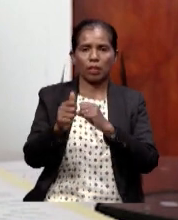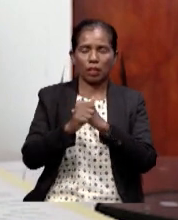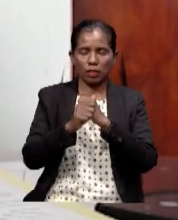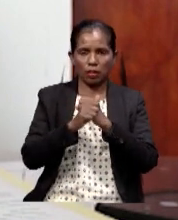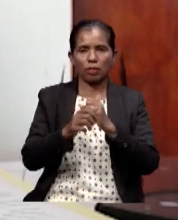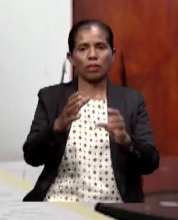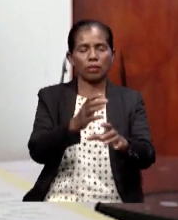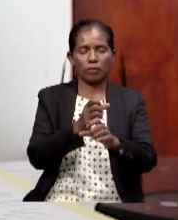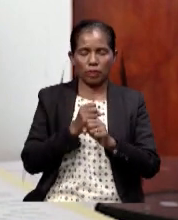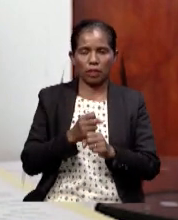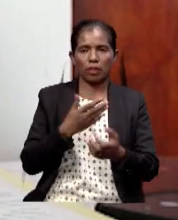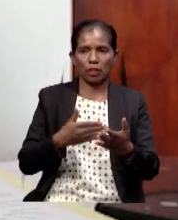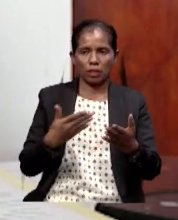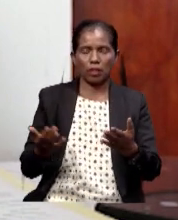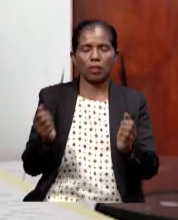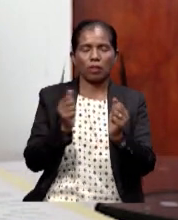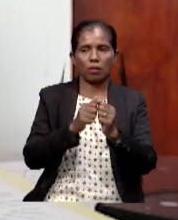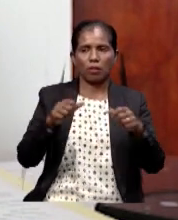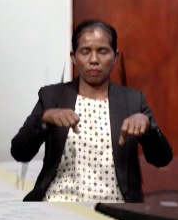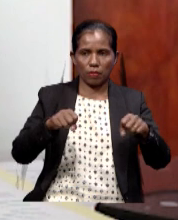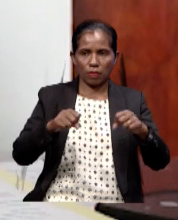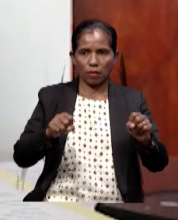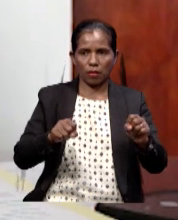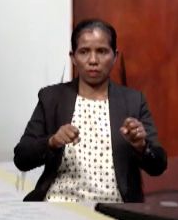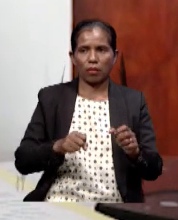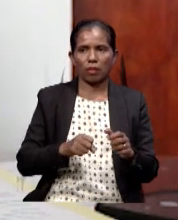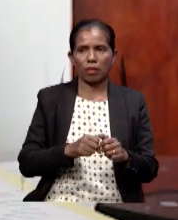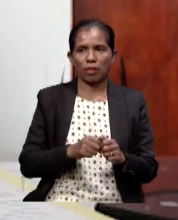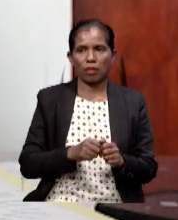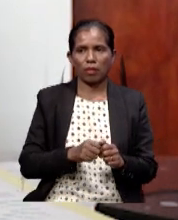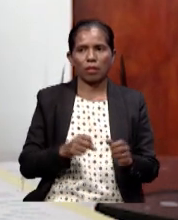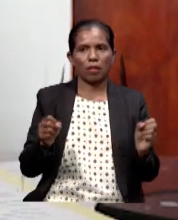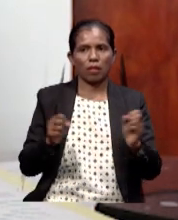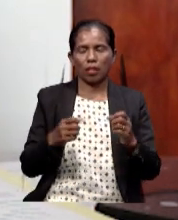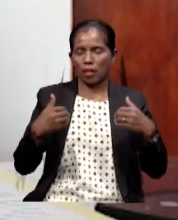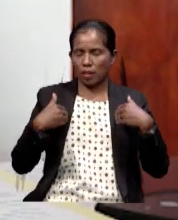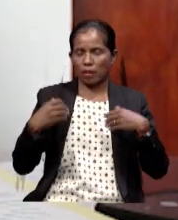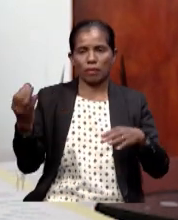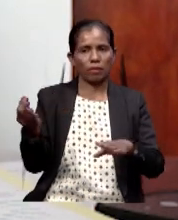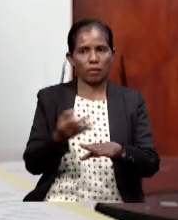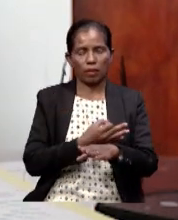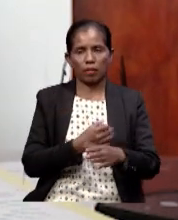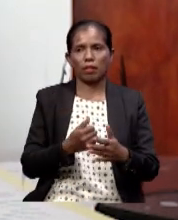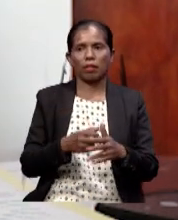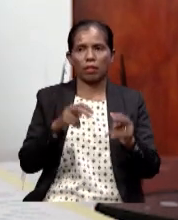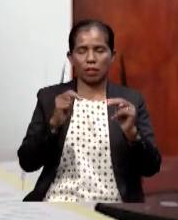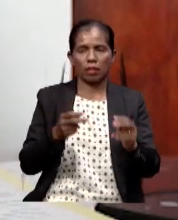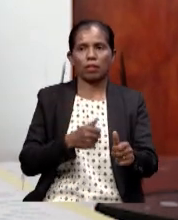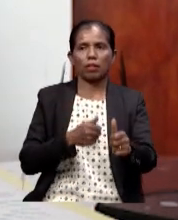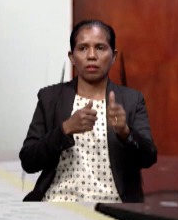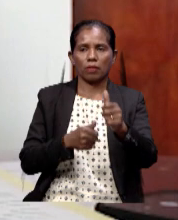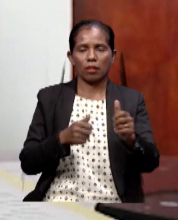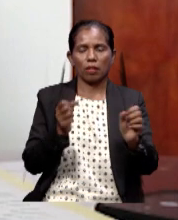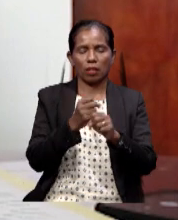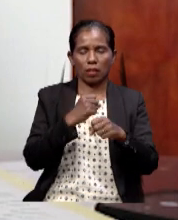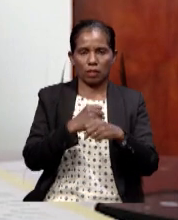prende homos nia nia motor nebe ke la prensi tahi dokumentus nebe ke buat sana me maka tinggi ser hal nia lai ya